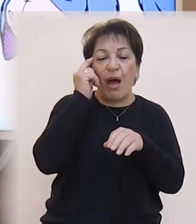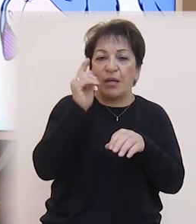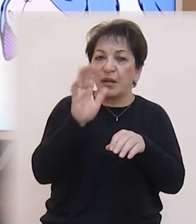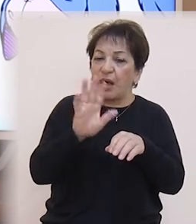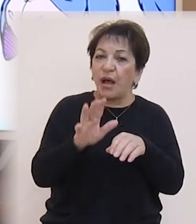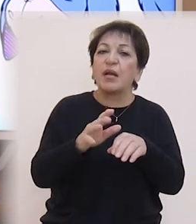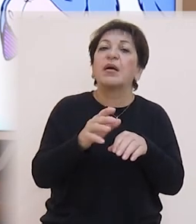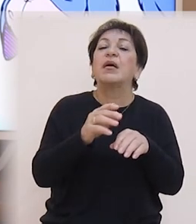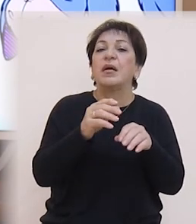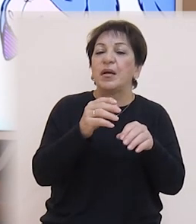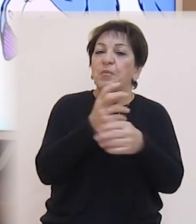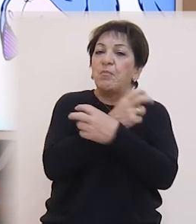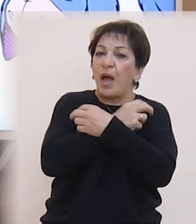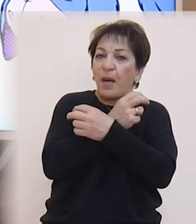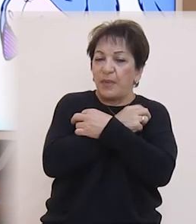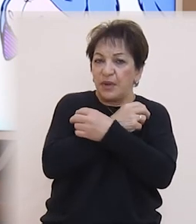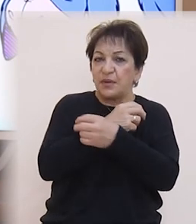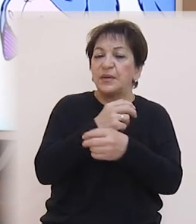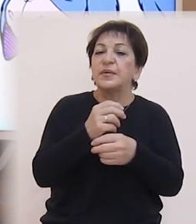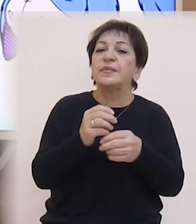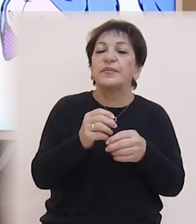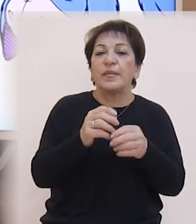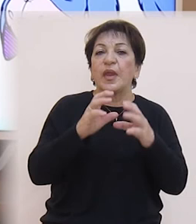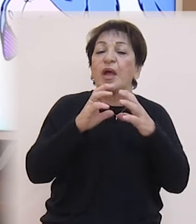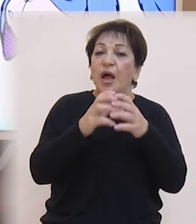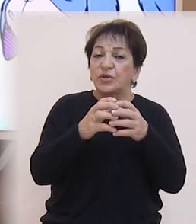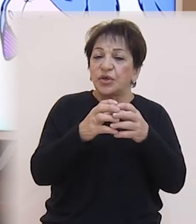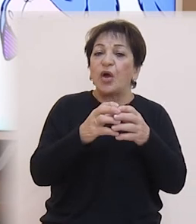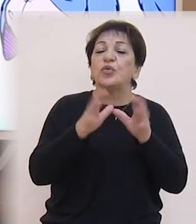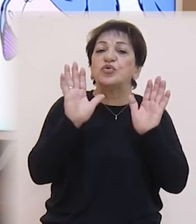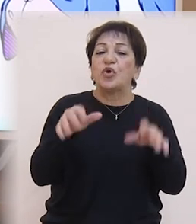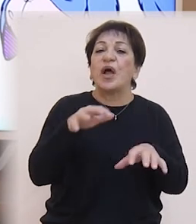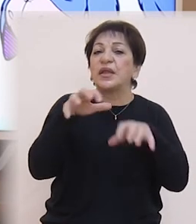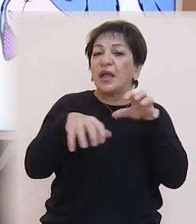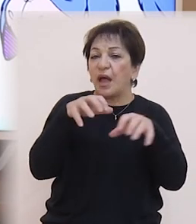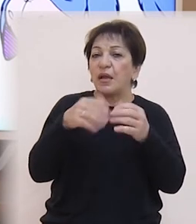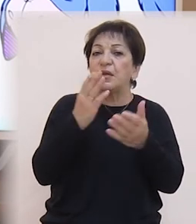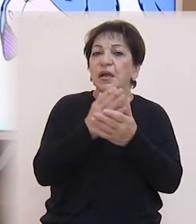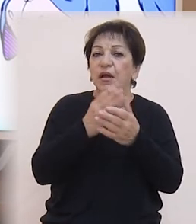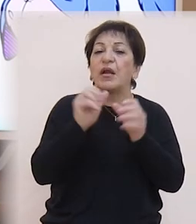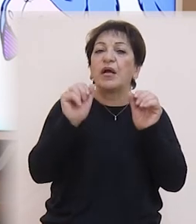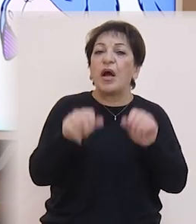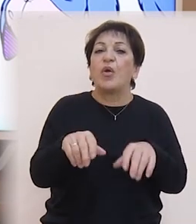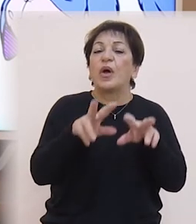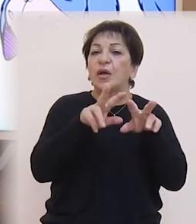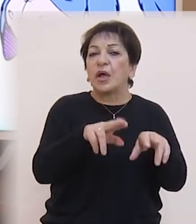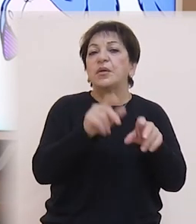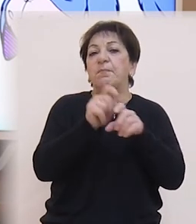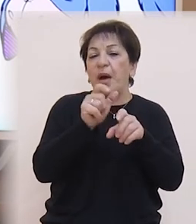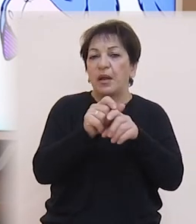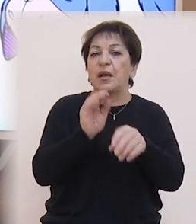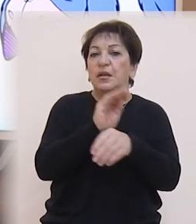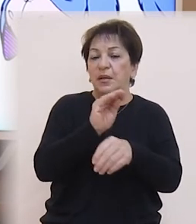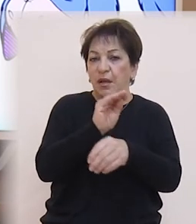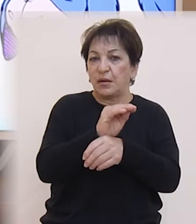անխելք, խղճով, միամիտ։ Այսինքն, աշխարհում իշուկից բացի էլի շատ կենթանիներ կա, որոնք կարող են բնութագրվել